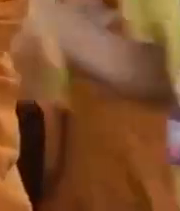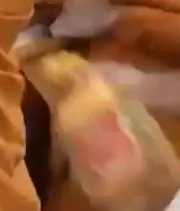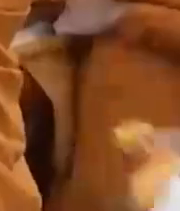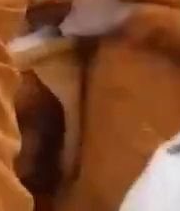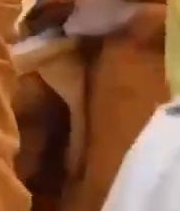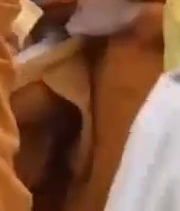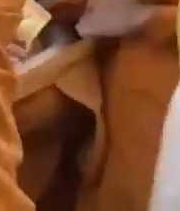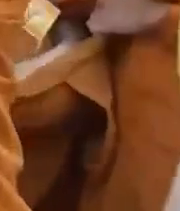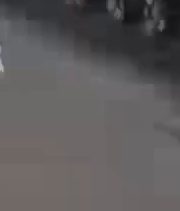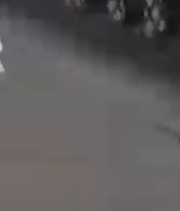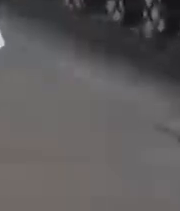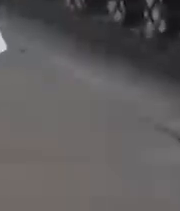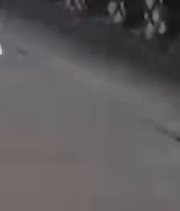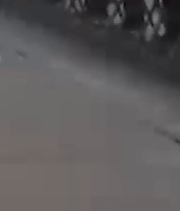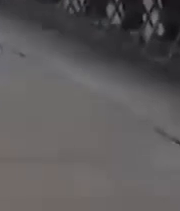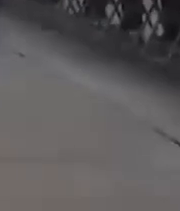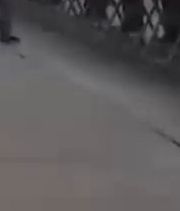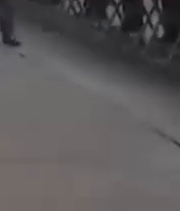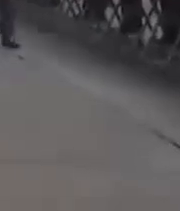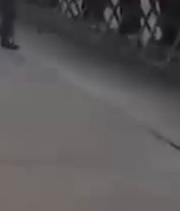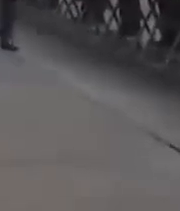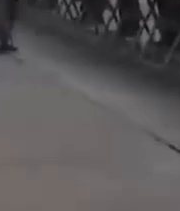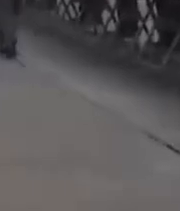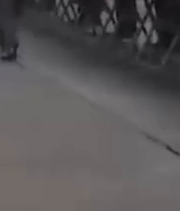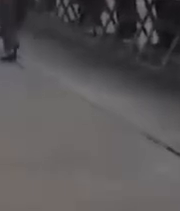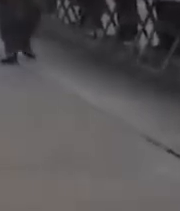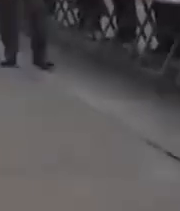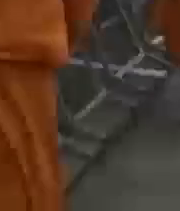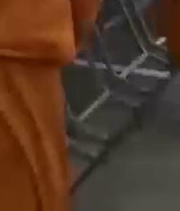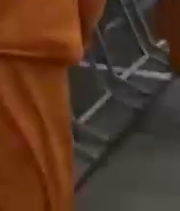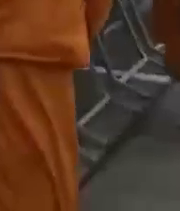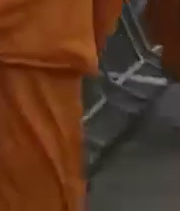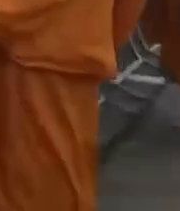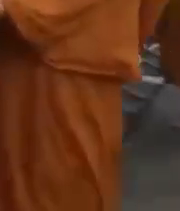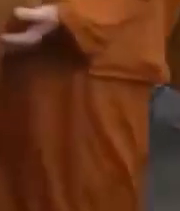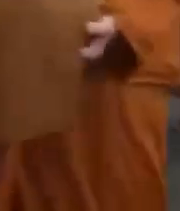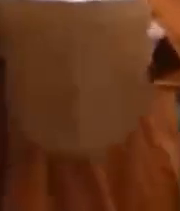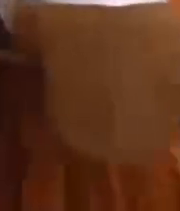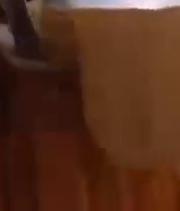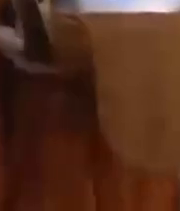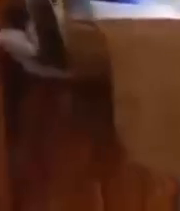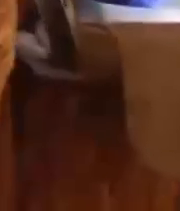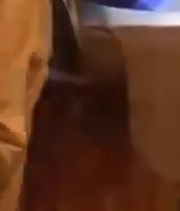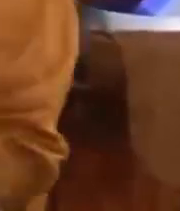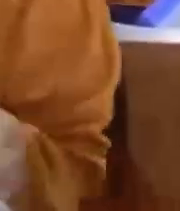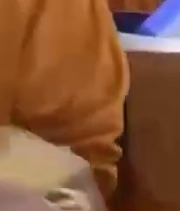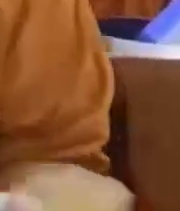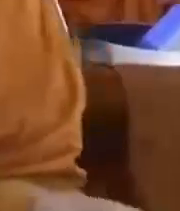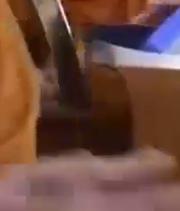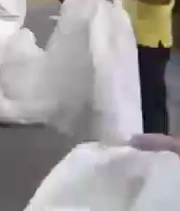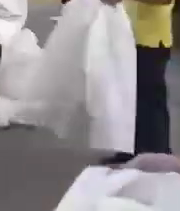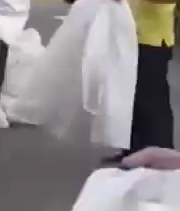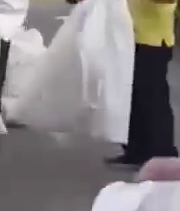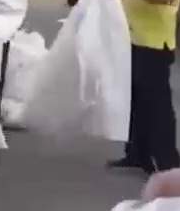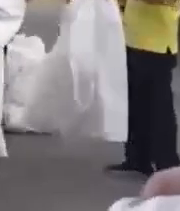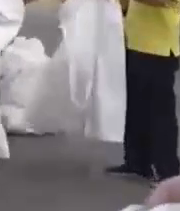เนื่องในโอกาสวันเฉลิมพระชนมพรรษา28กรกฎาคม2563โดยมีพระสงฆ์จากวัดพระราม9กาญจนาภิเษ